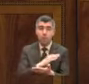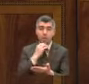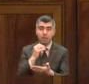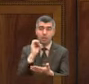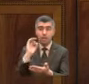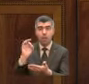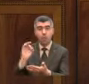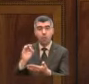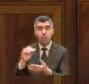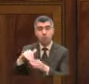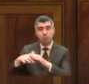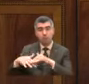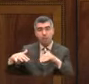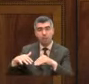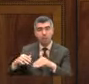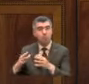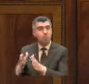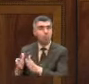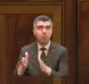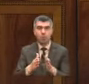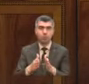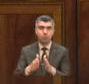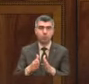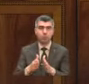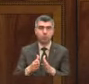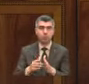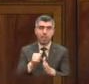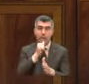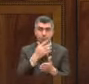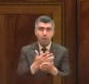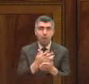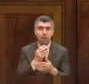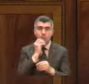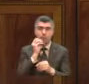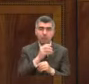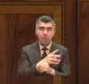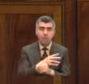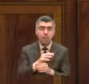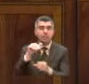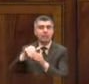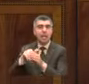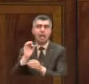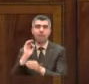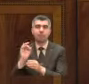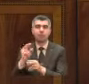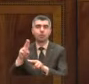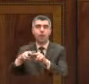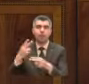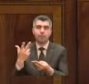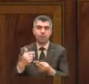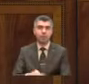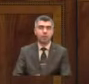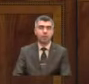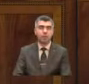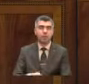المحلي. هذا الشيء اللي كتكلموا عليه ديال تطهير السائل وديال النفايات اصلا هي ديال المنتخبين على المستوى المحلي، ولكن لما